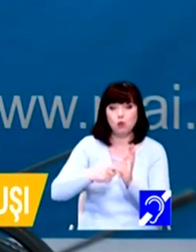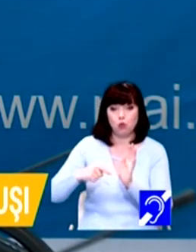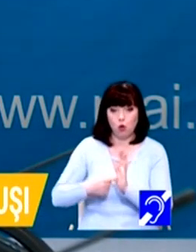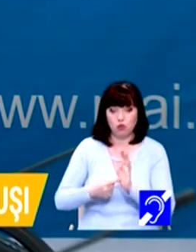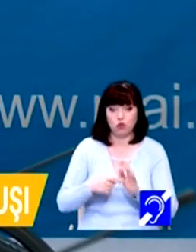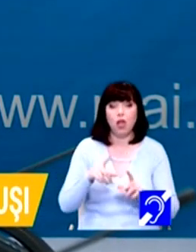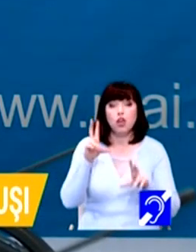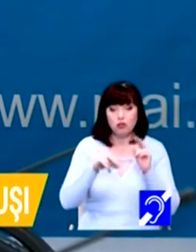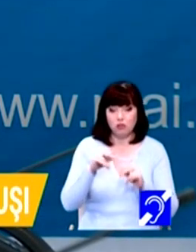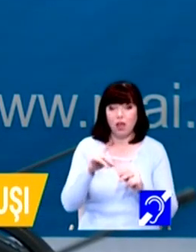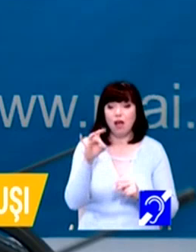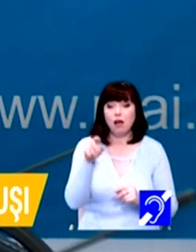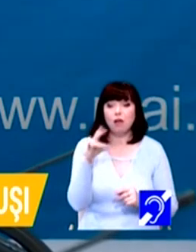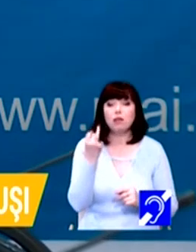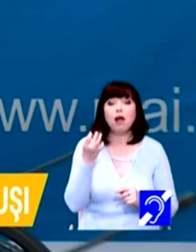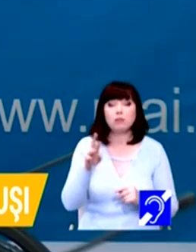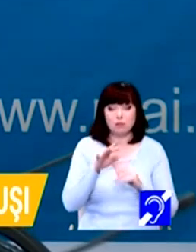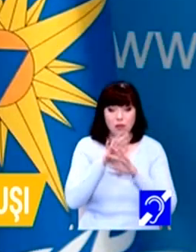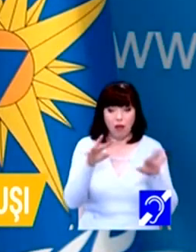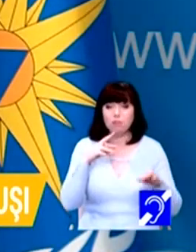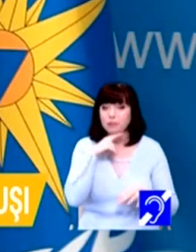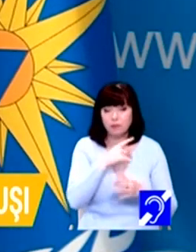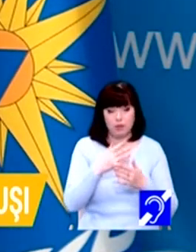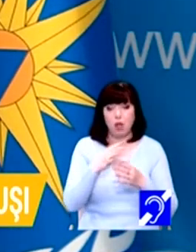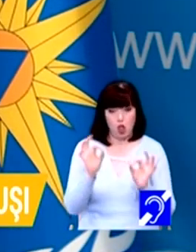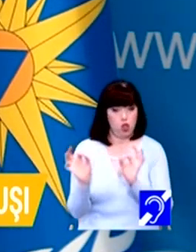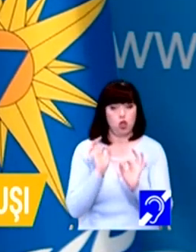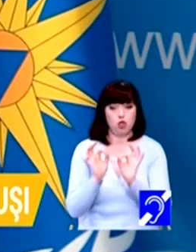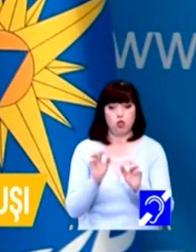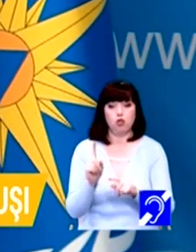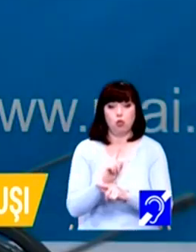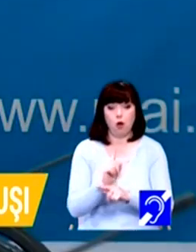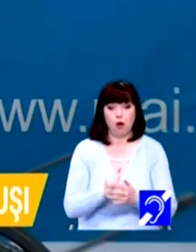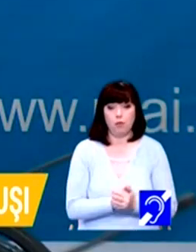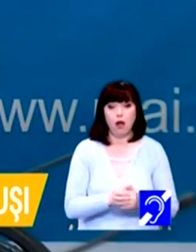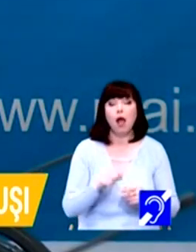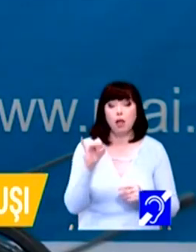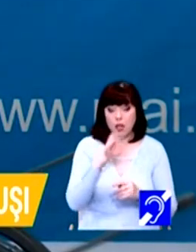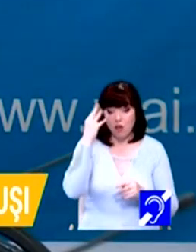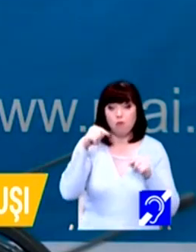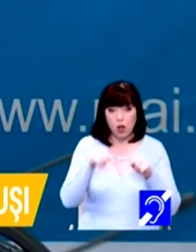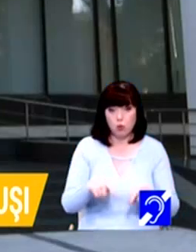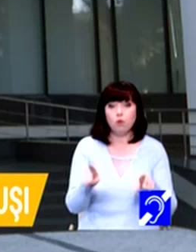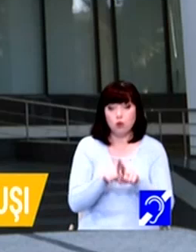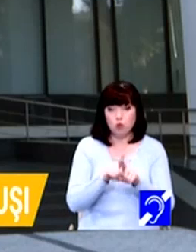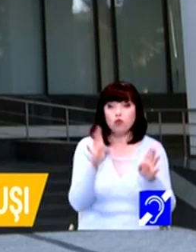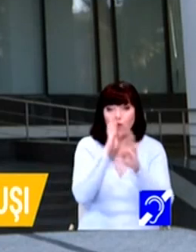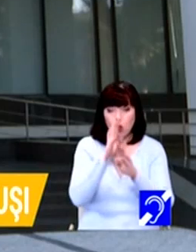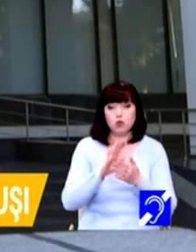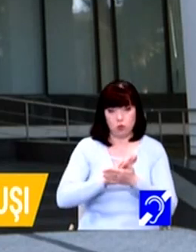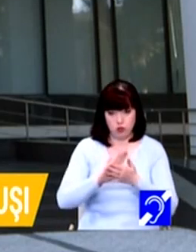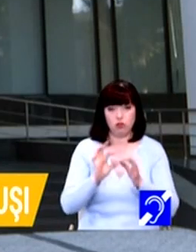fondului radioactiv nu există, deci nivelul radiației sunt în normă. Fondul radioactiv în Republica Moldova tot este în limita normelor.